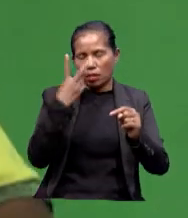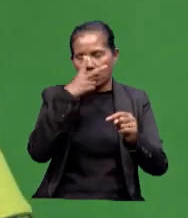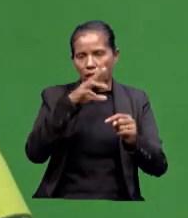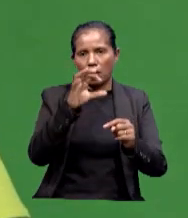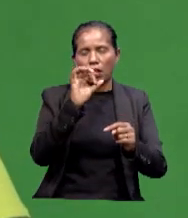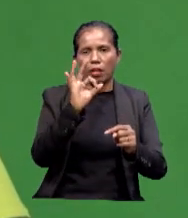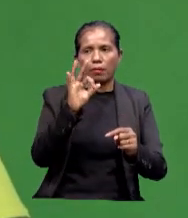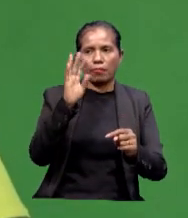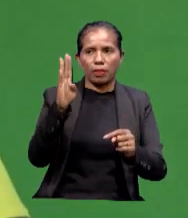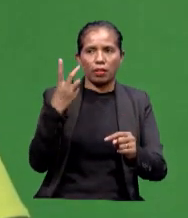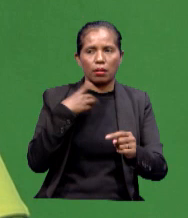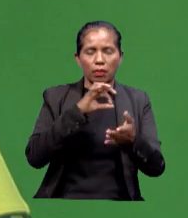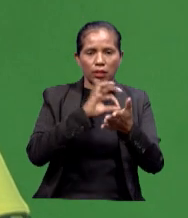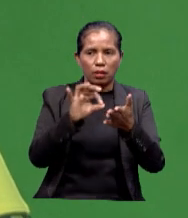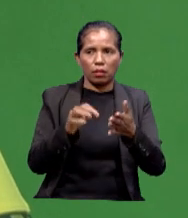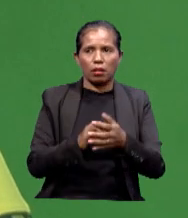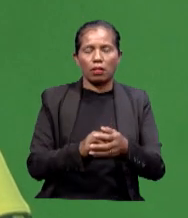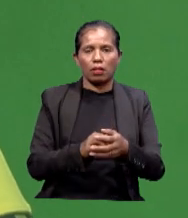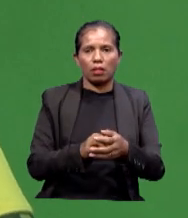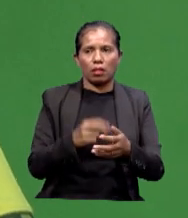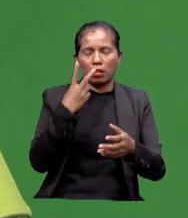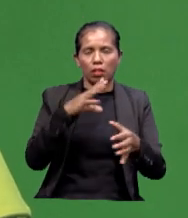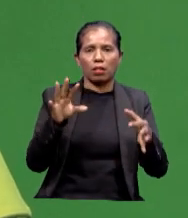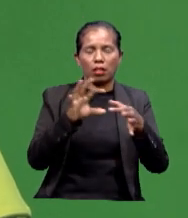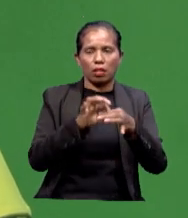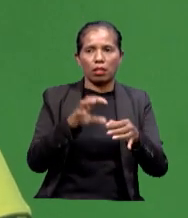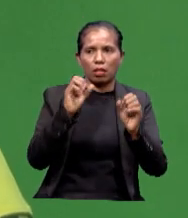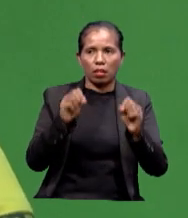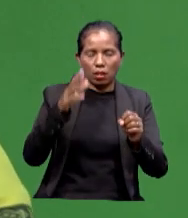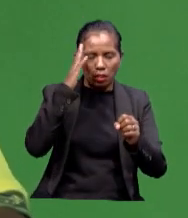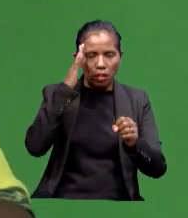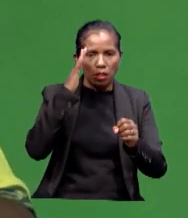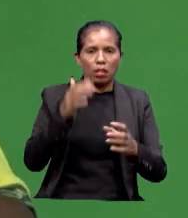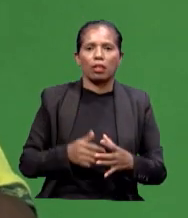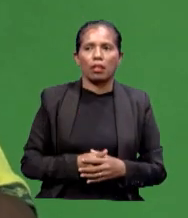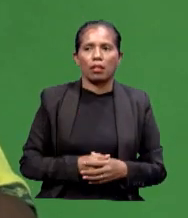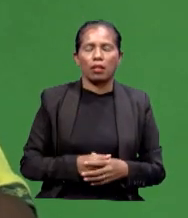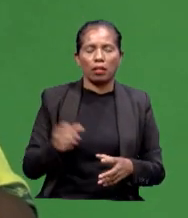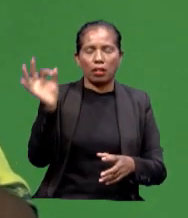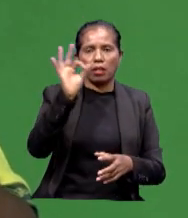di pesita pada disitu anu liga liga tengke hatene federasi mus tengke hatene kata